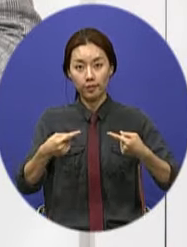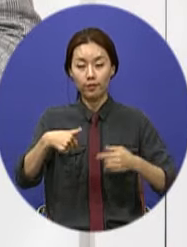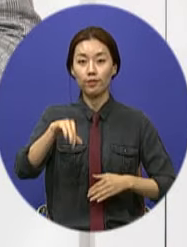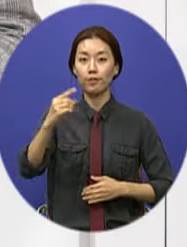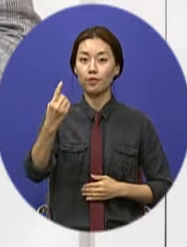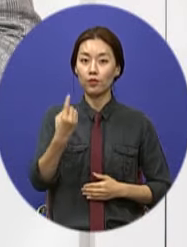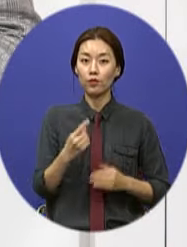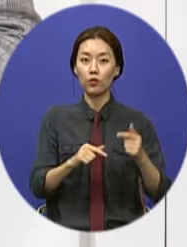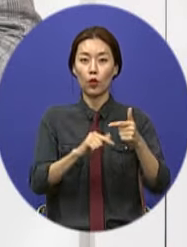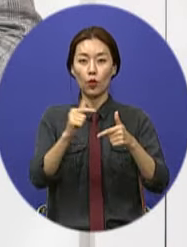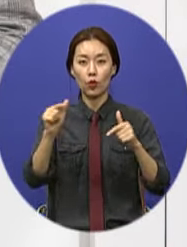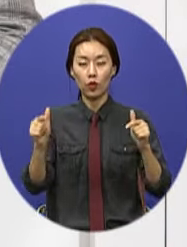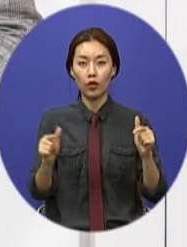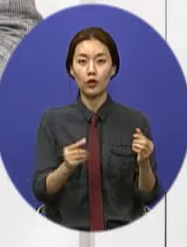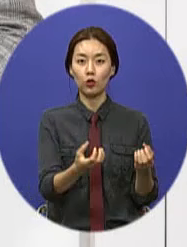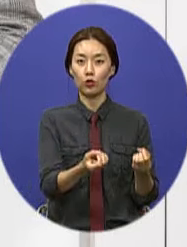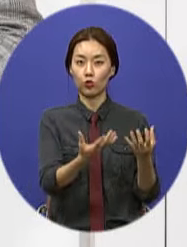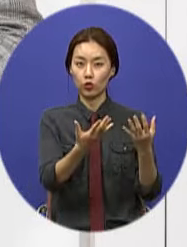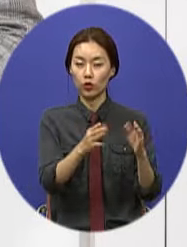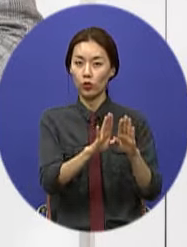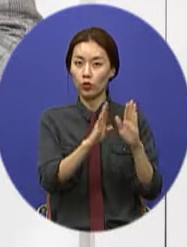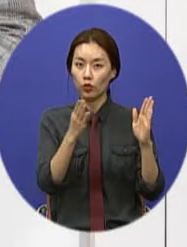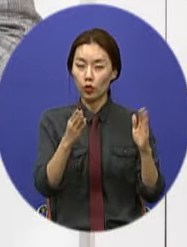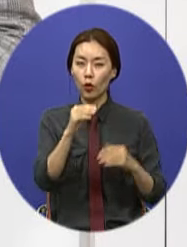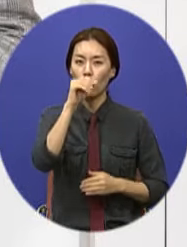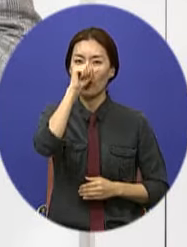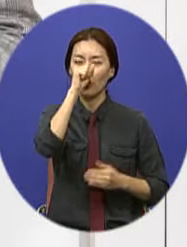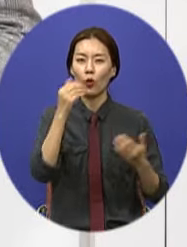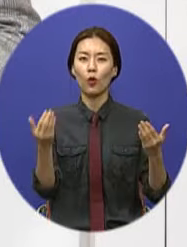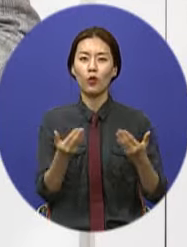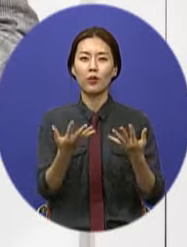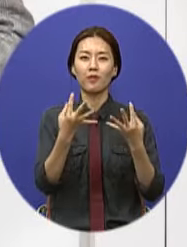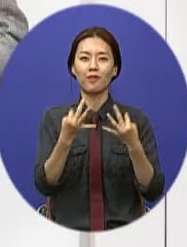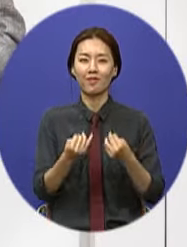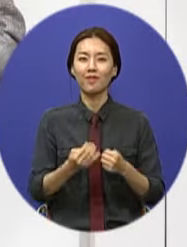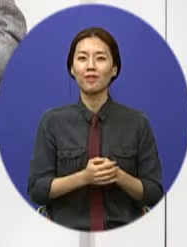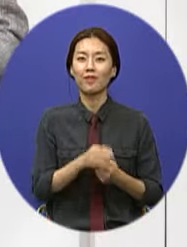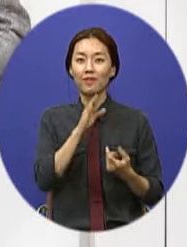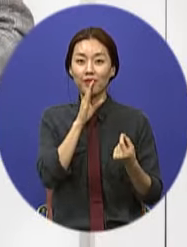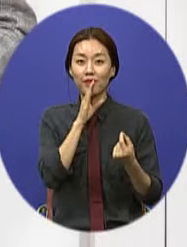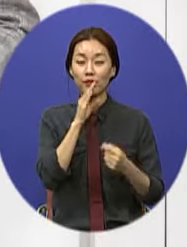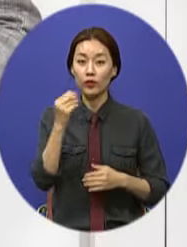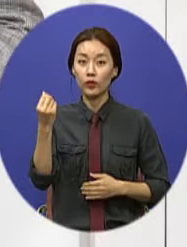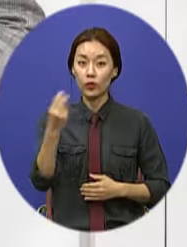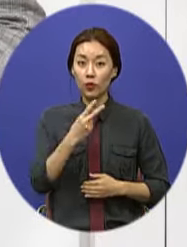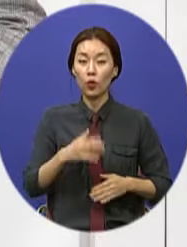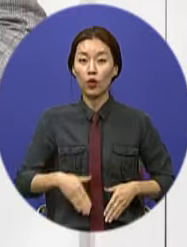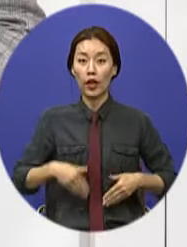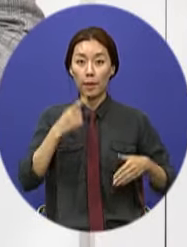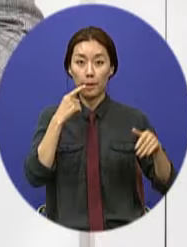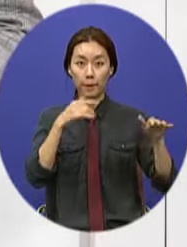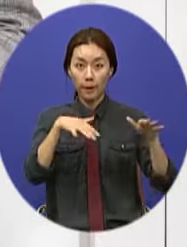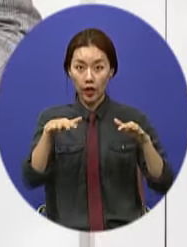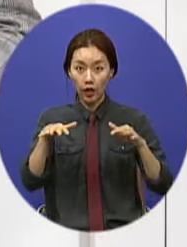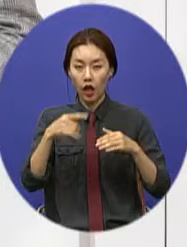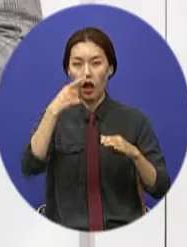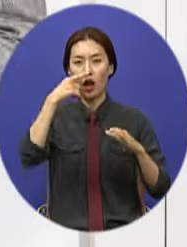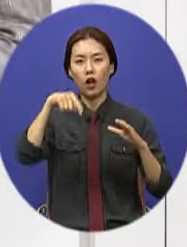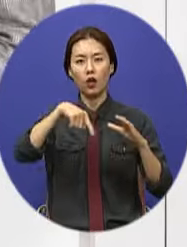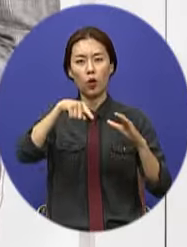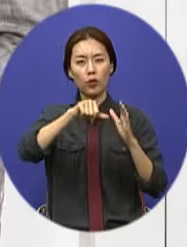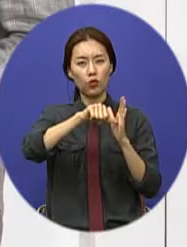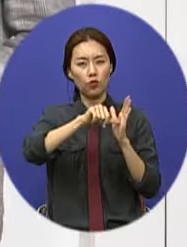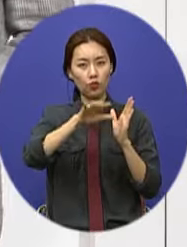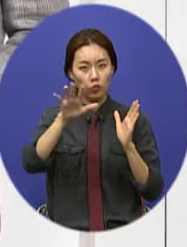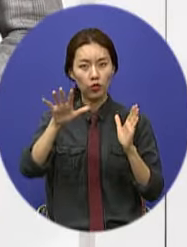그 축제도 많이 하고 뭐 좋은 일이 많았어요. 아 네. 맞아요. 또 네. 남해가 네. 커피가